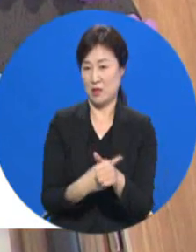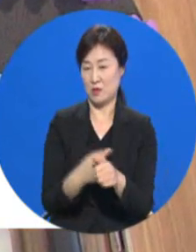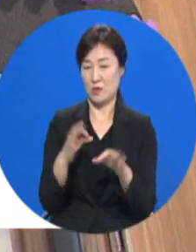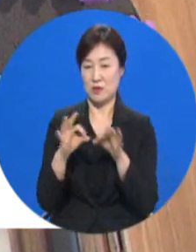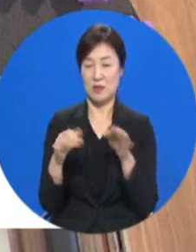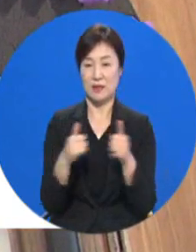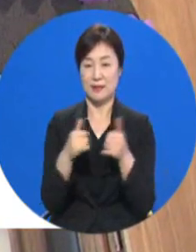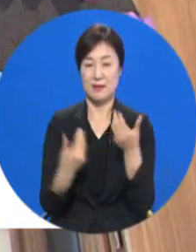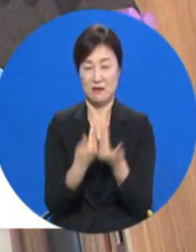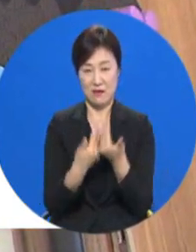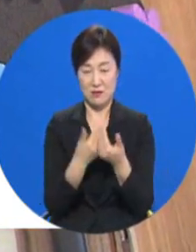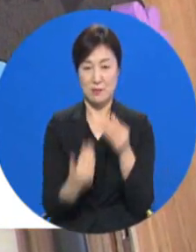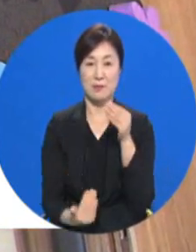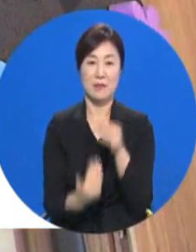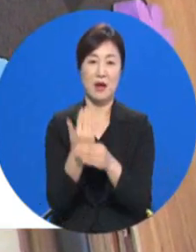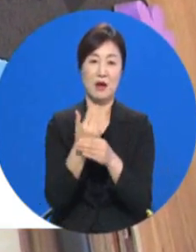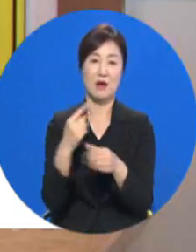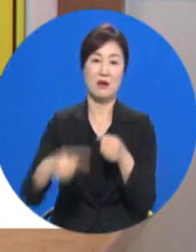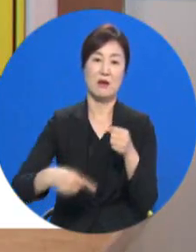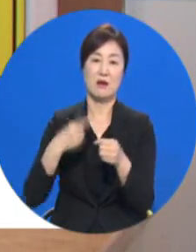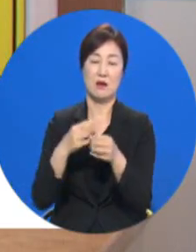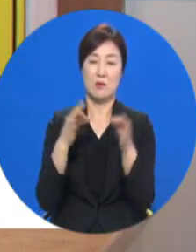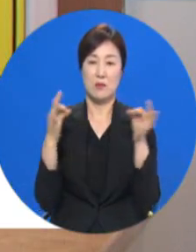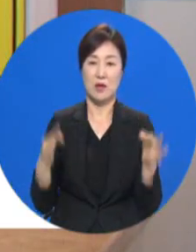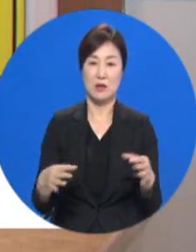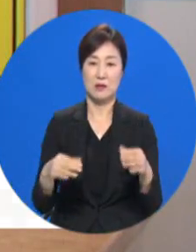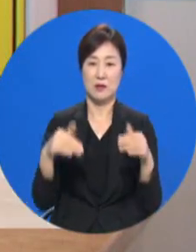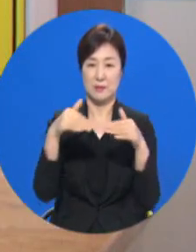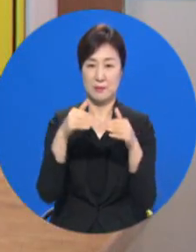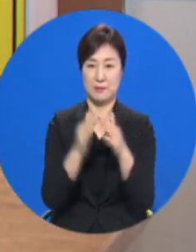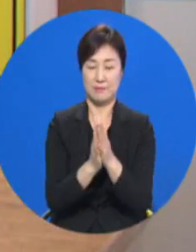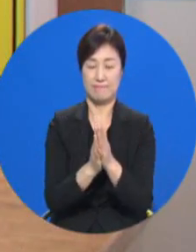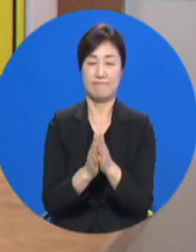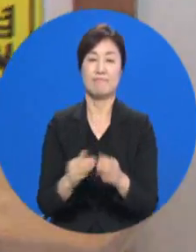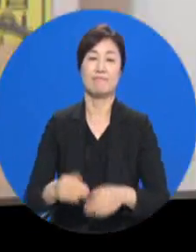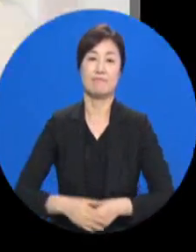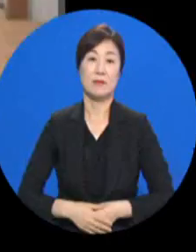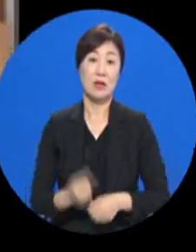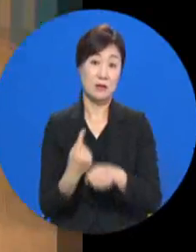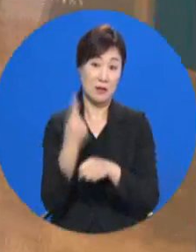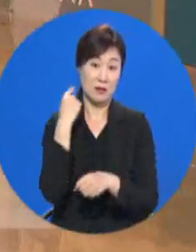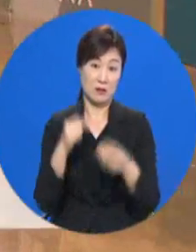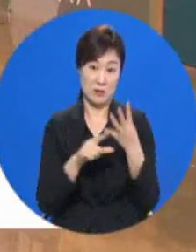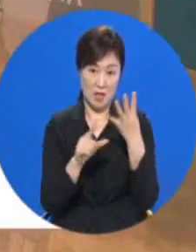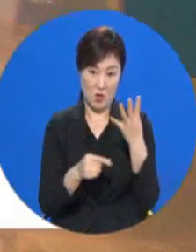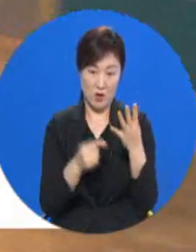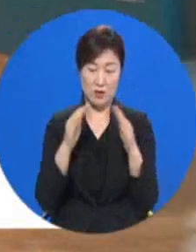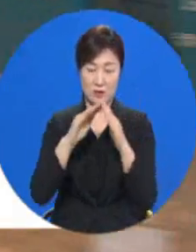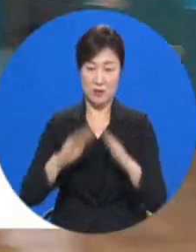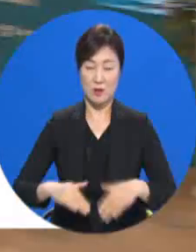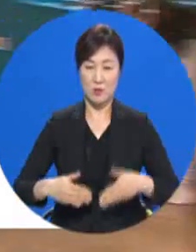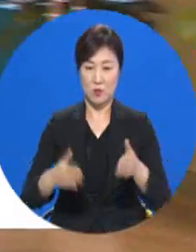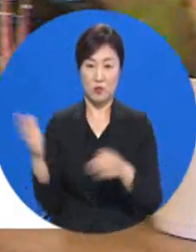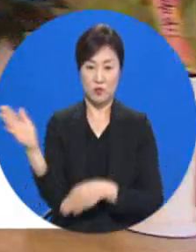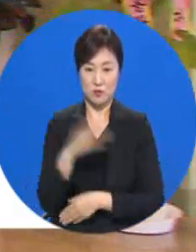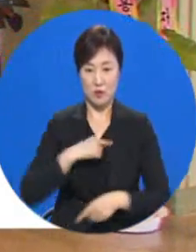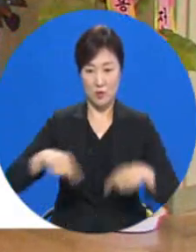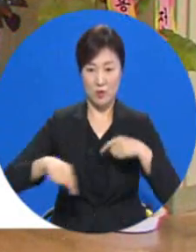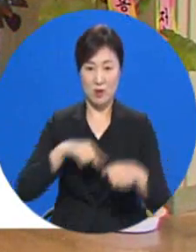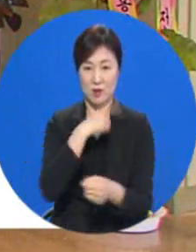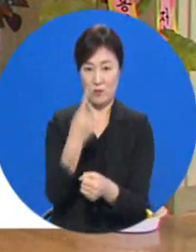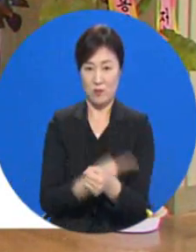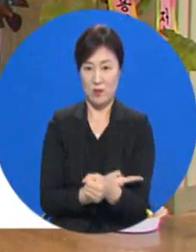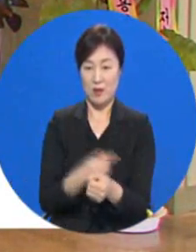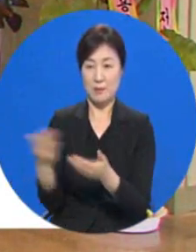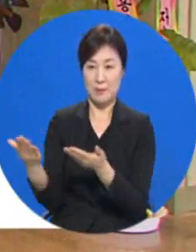갈등까지 불거지면서 개장 1년 만에 문을 닫았습니다. 지난해 4월 전라남도로부터 관리권을 넘겨받은